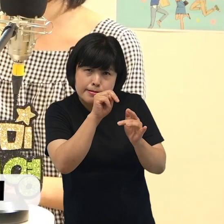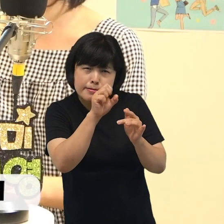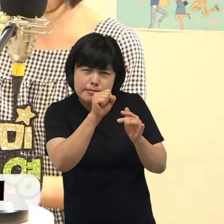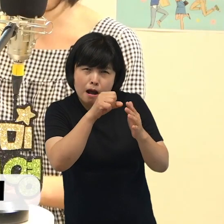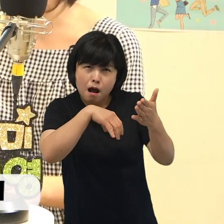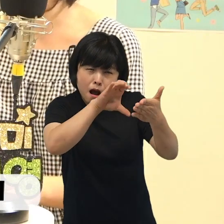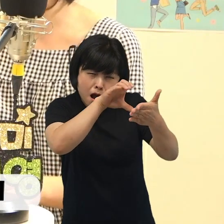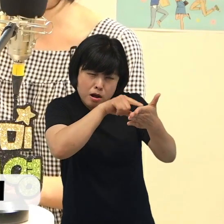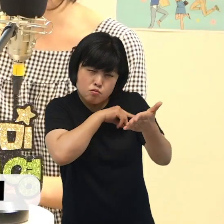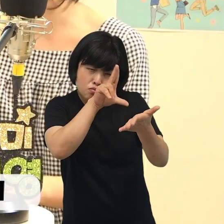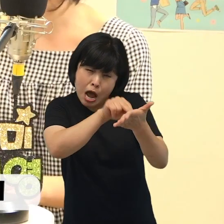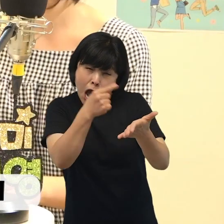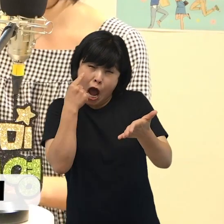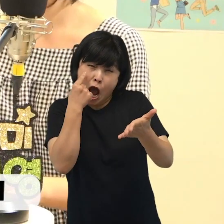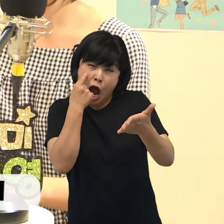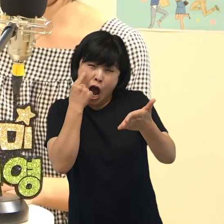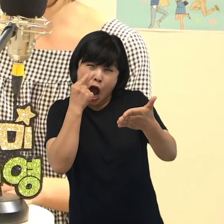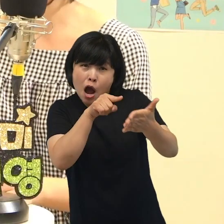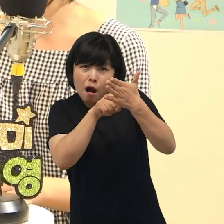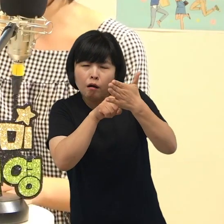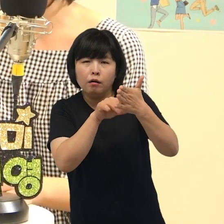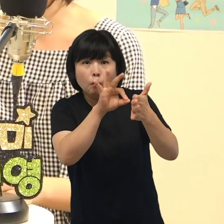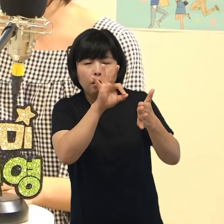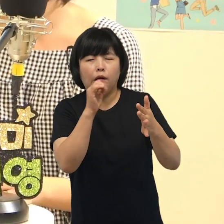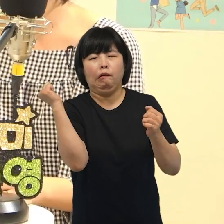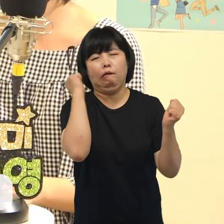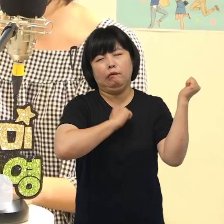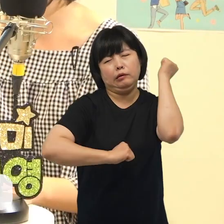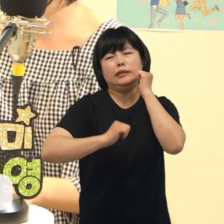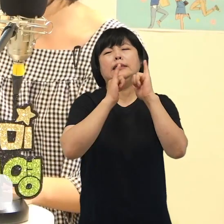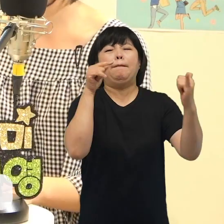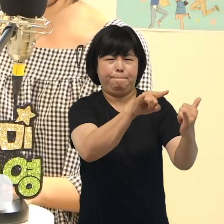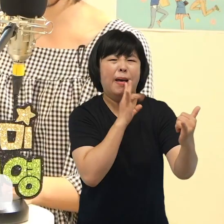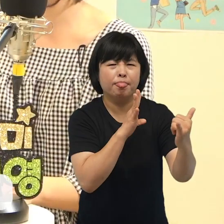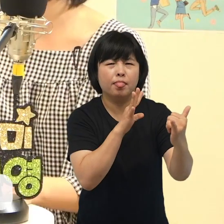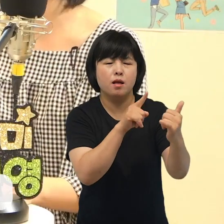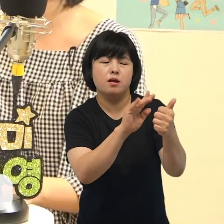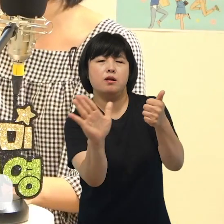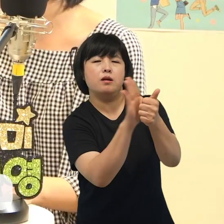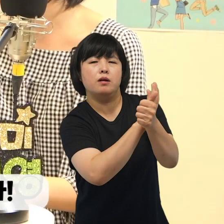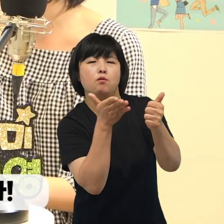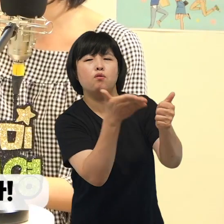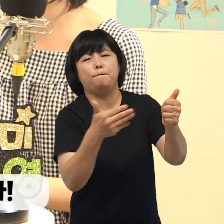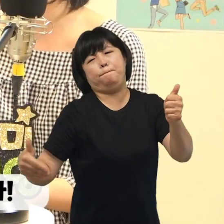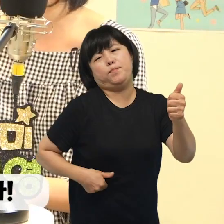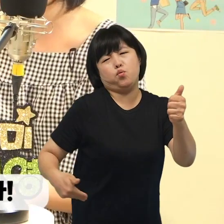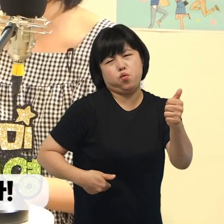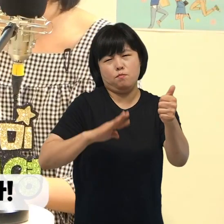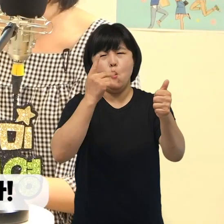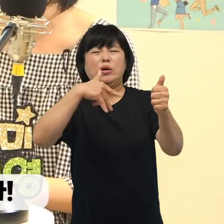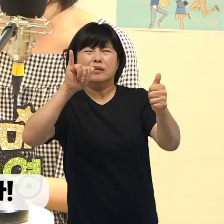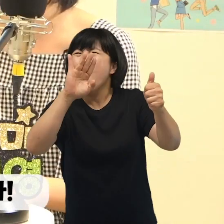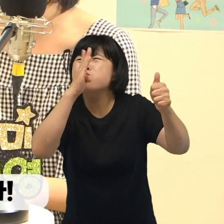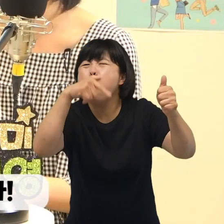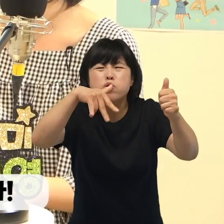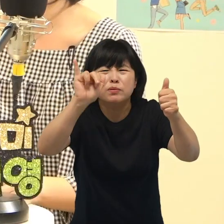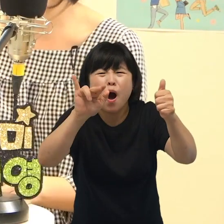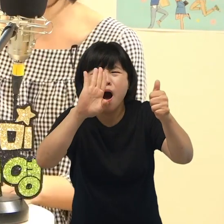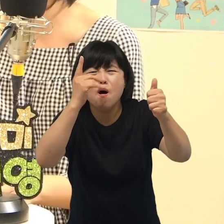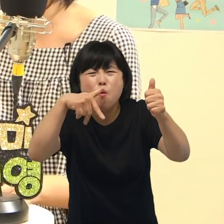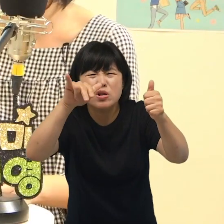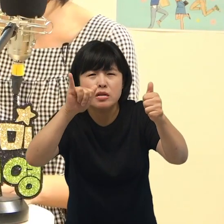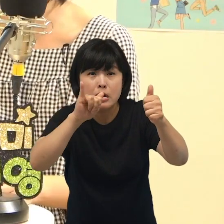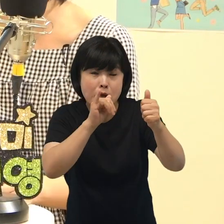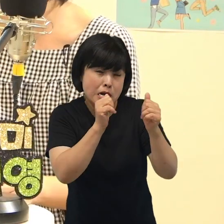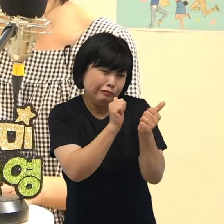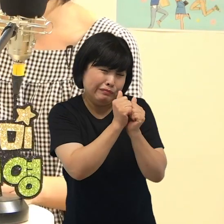그게 또 핫하더라고요, SNS에서. 그래서 주제는 돈을 몽땅 잃은 사람들에게 복지를 해줘야 된다, 말아야 된다. 근데